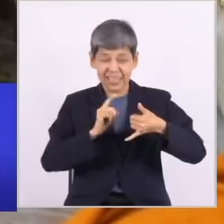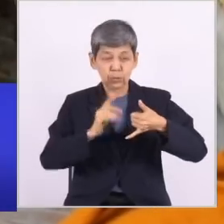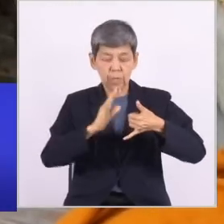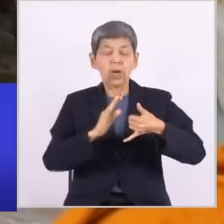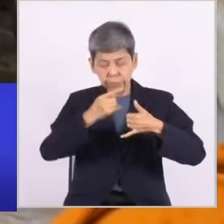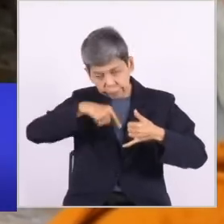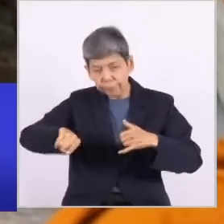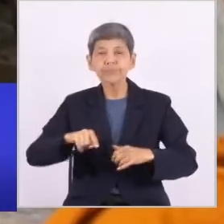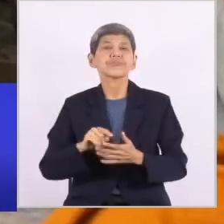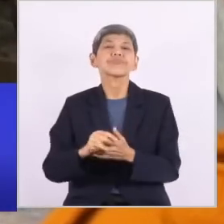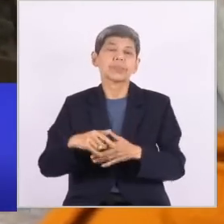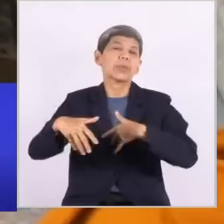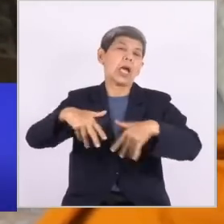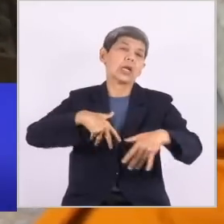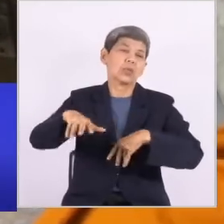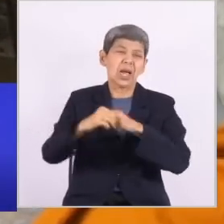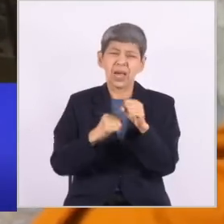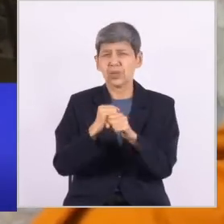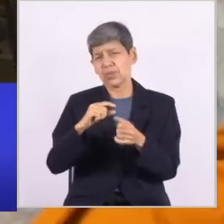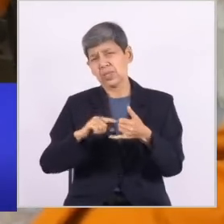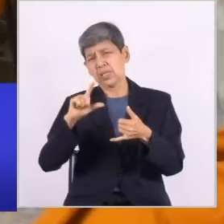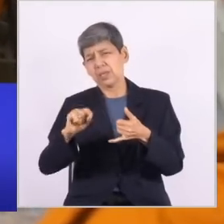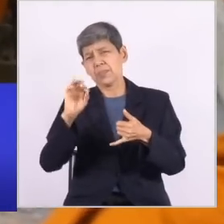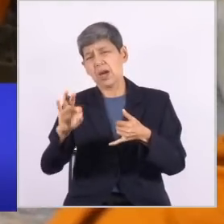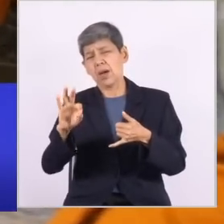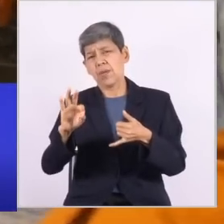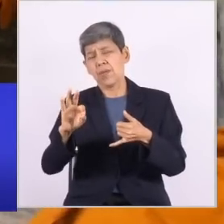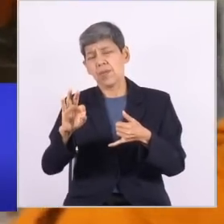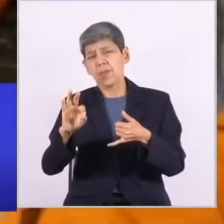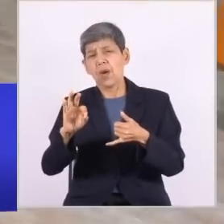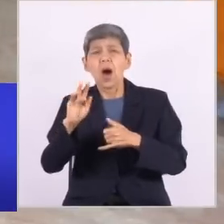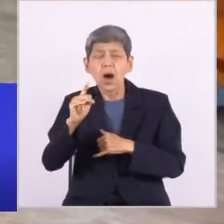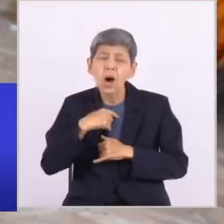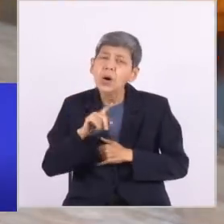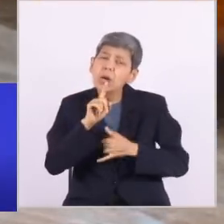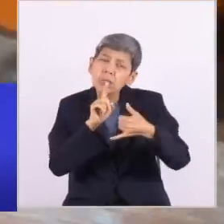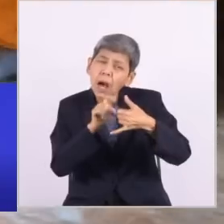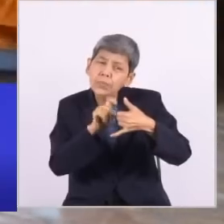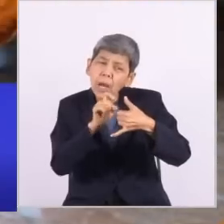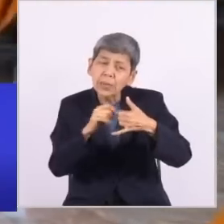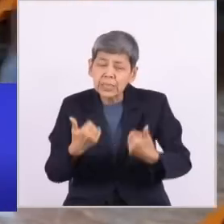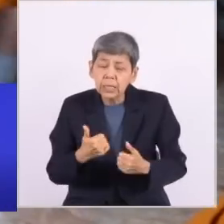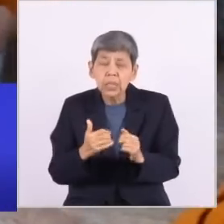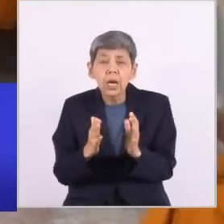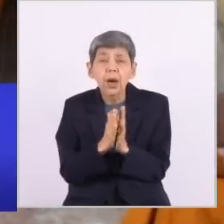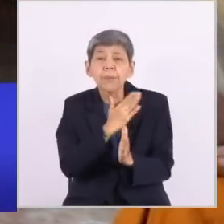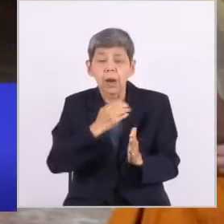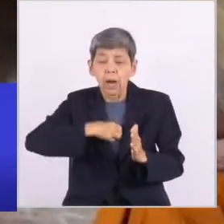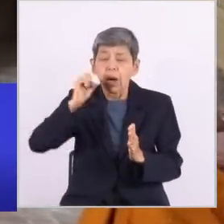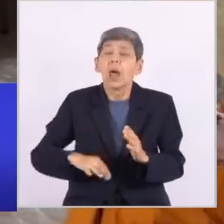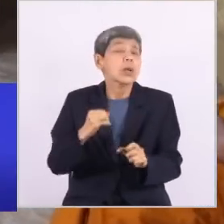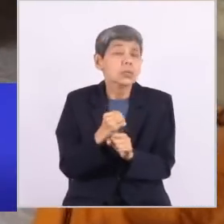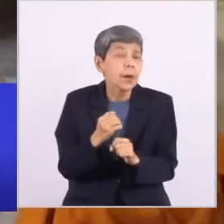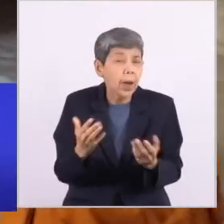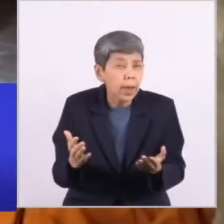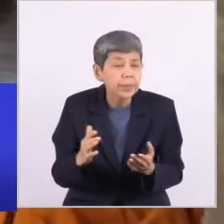มาสู่ทางโลกแล้วอายุแค่29ปีนะแล้วก็ผู้สื่อข่าวก็ไปสอบถามชีวิตหลังสึกจะเป็นยังไงน